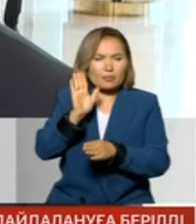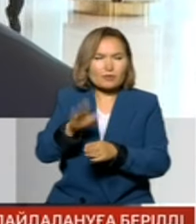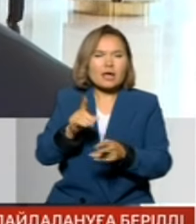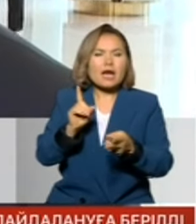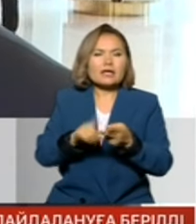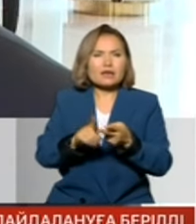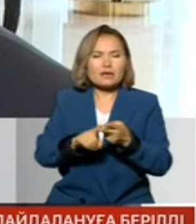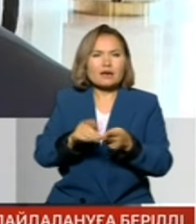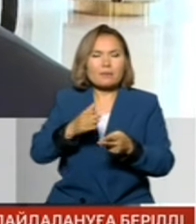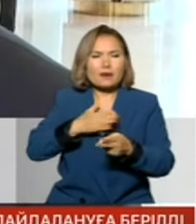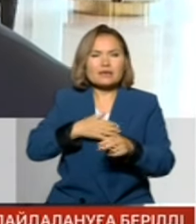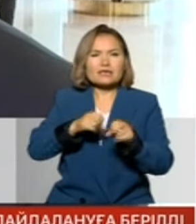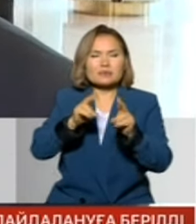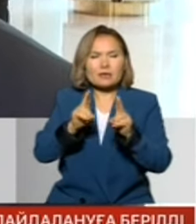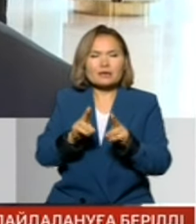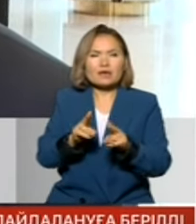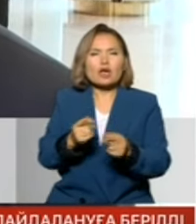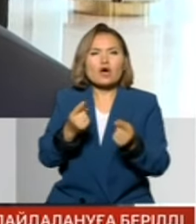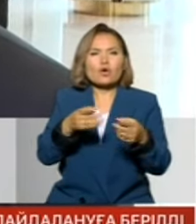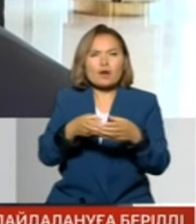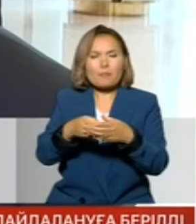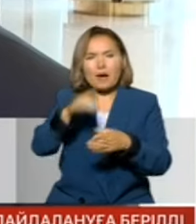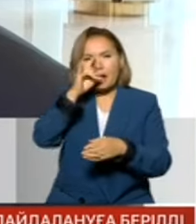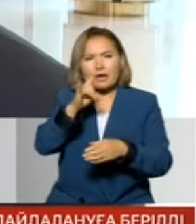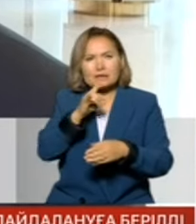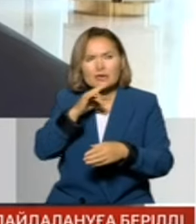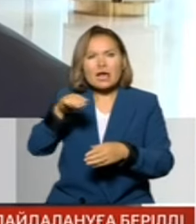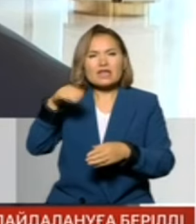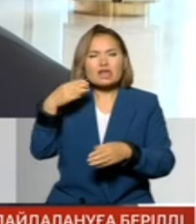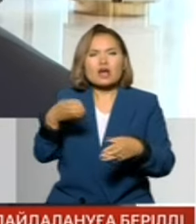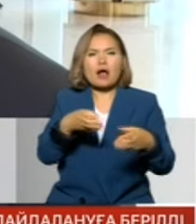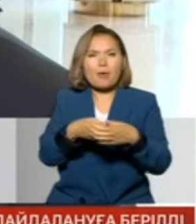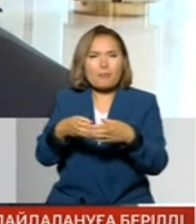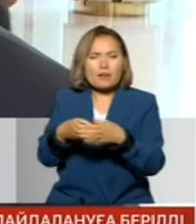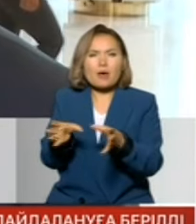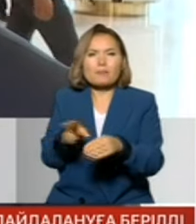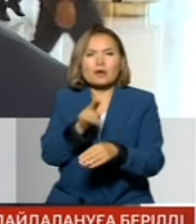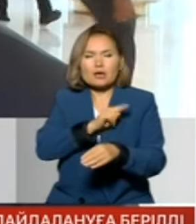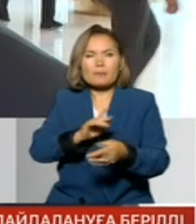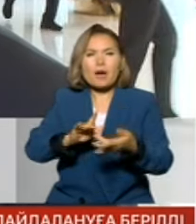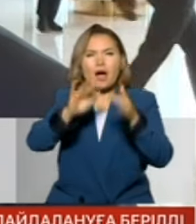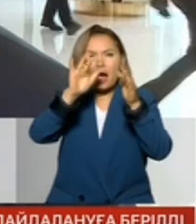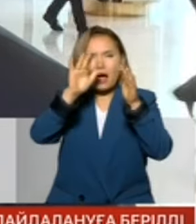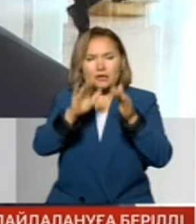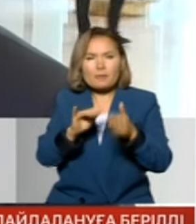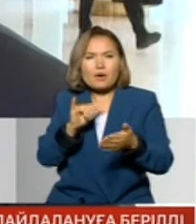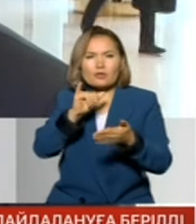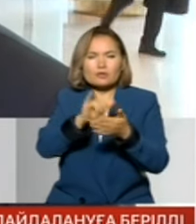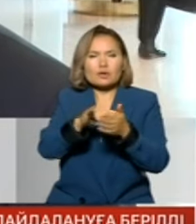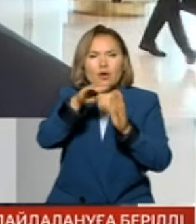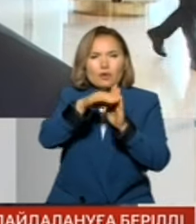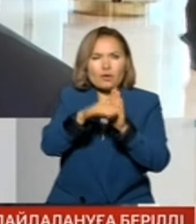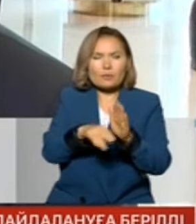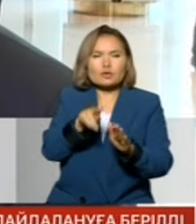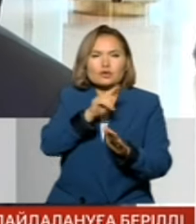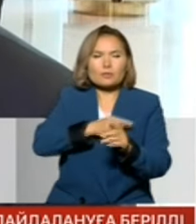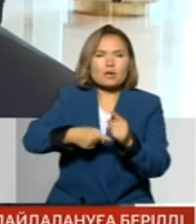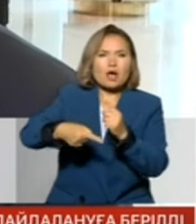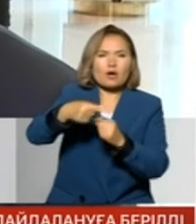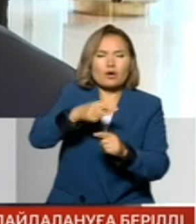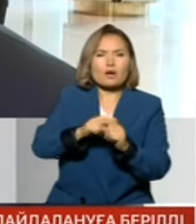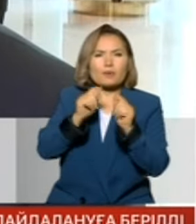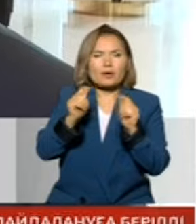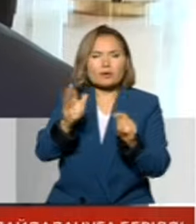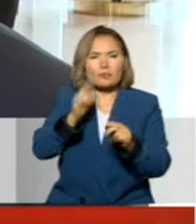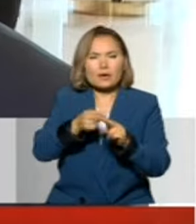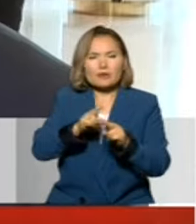Екіншіден жаңағы финтех компаниялар, қазақстандықтар және тәжіктер сол IT хабқа келіп және біздің нарыққа шыға алады. Біздің финтех компаниялар